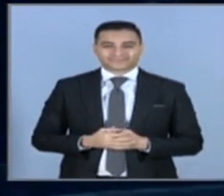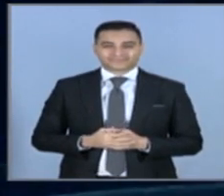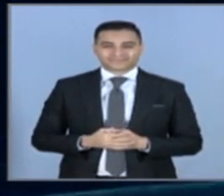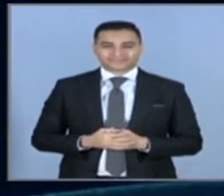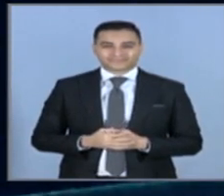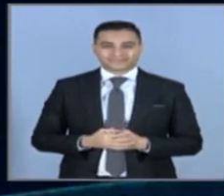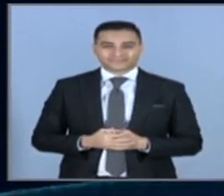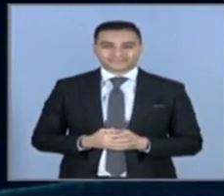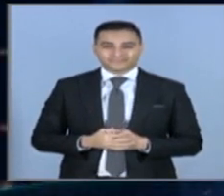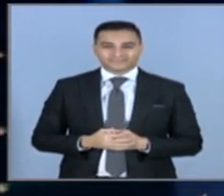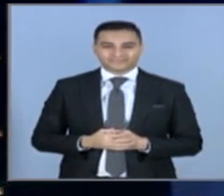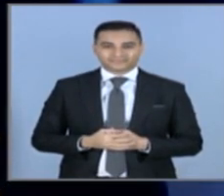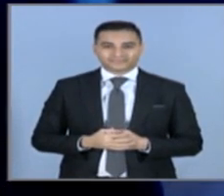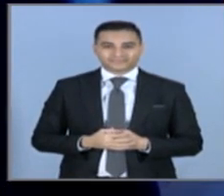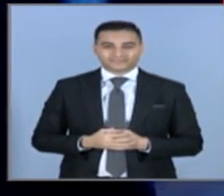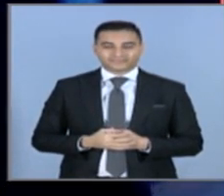المعرفة،